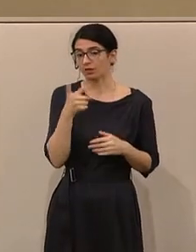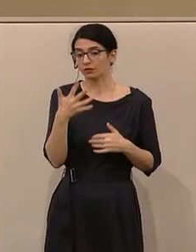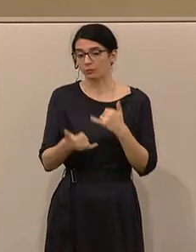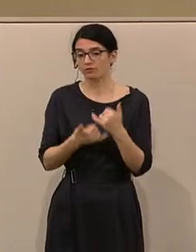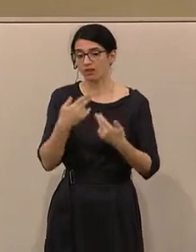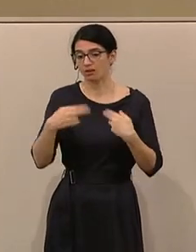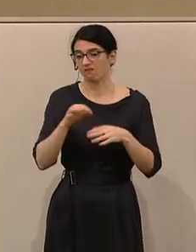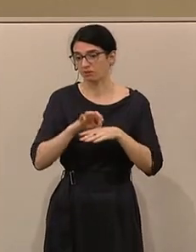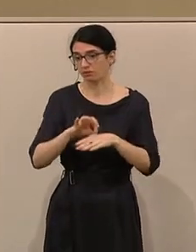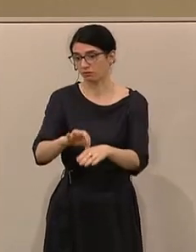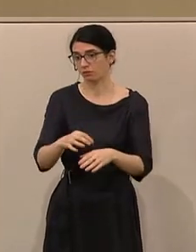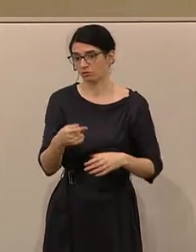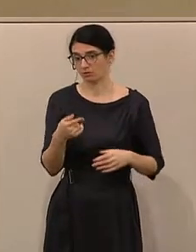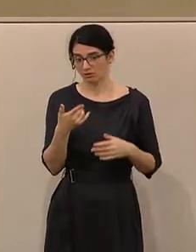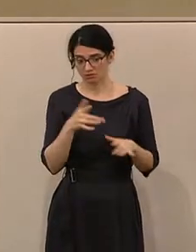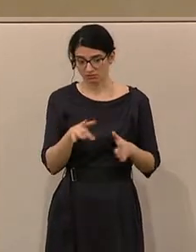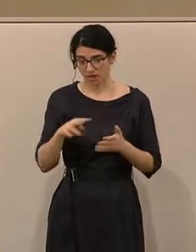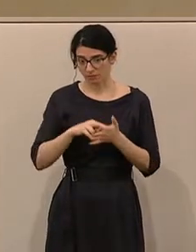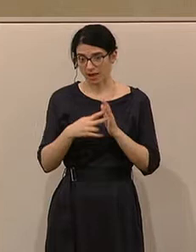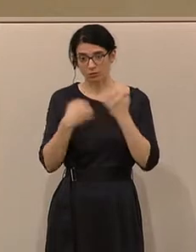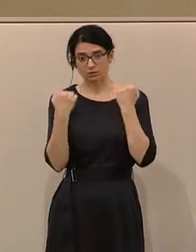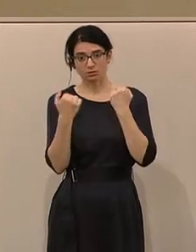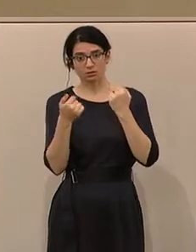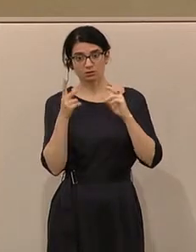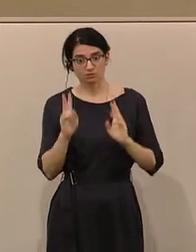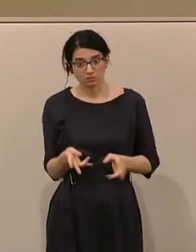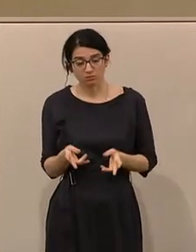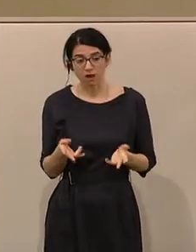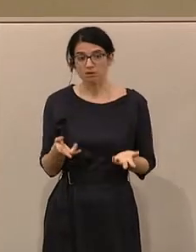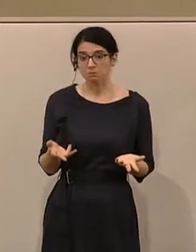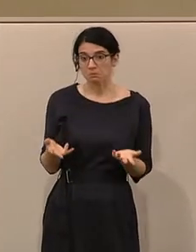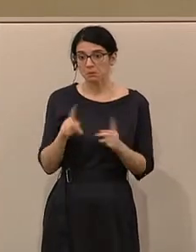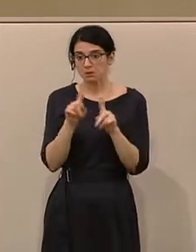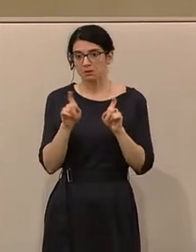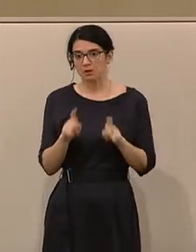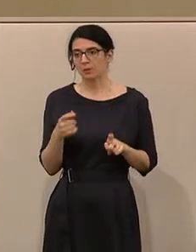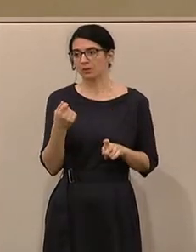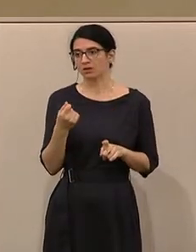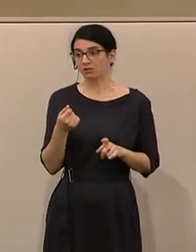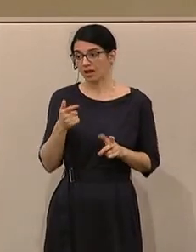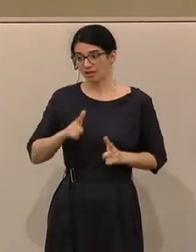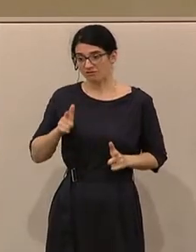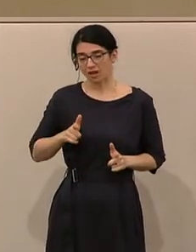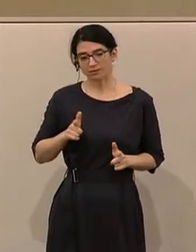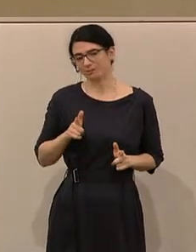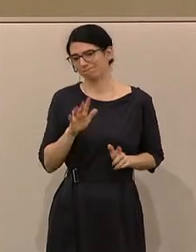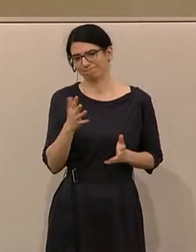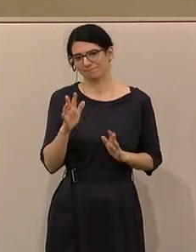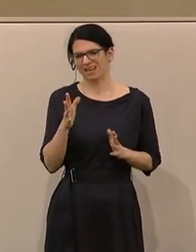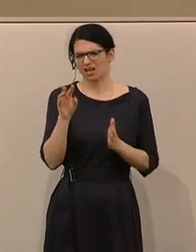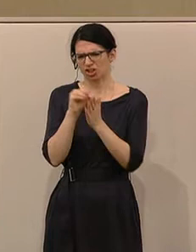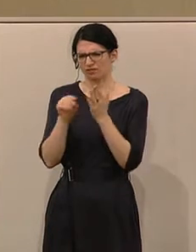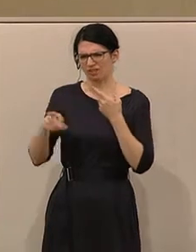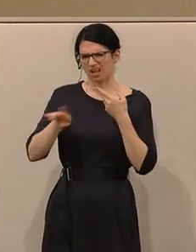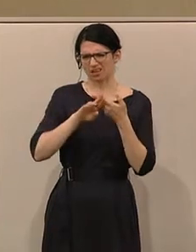5 Jahre lang ihre Planungssicherheit auch in Anspruch nehmen können und das Geld erwarten dürfen, denn die kryptische